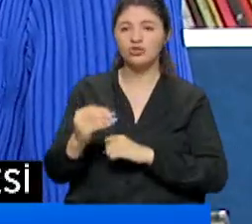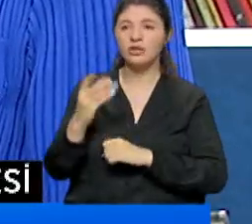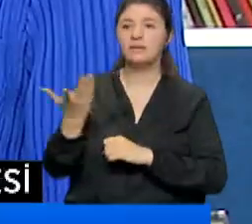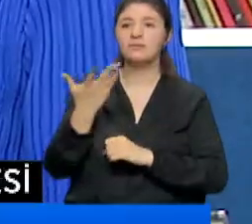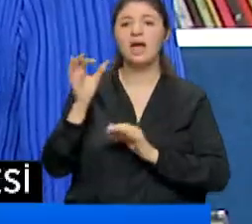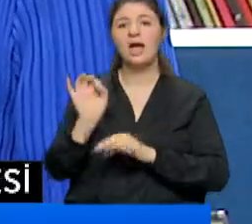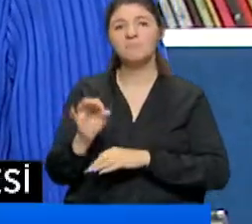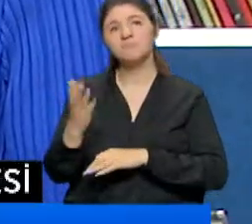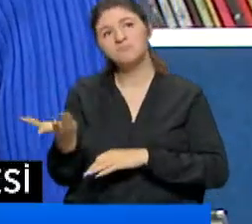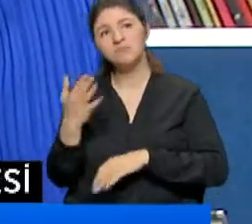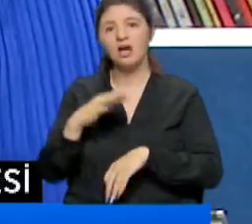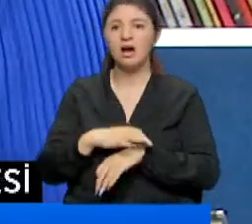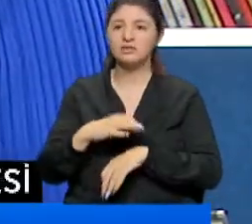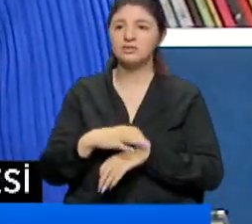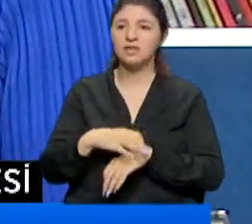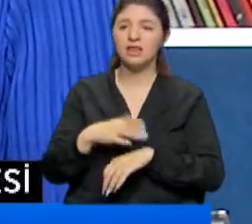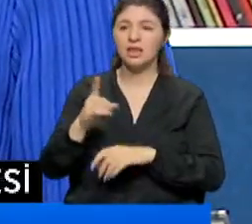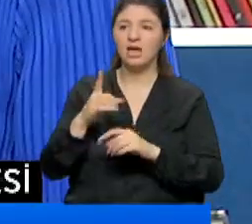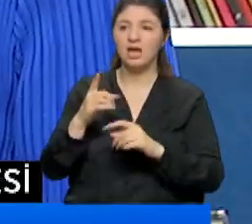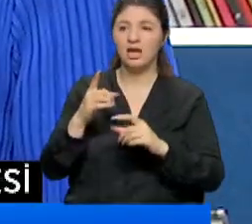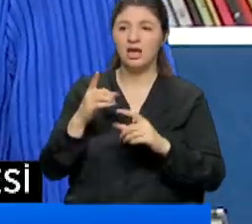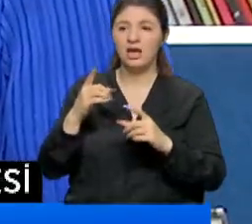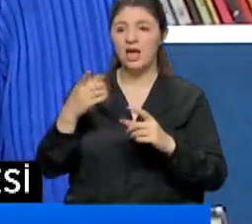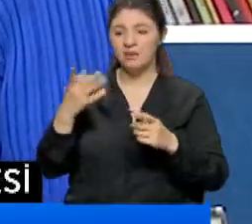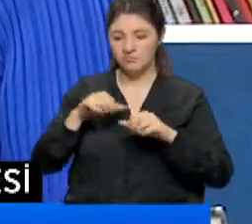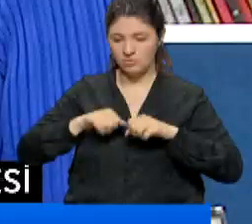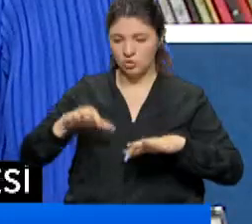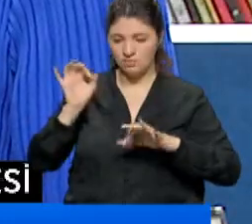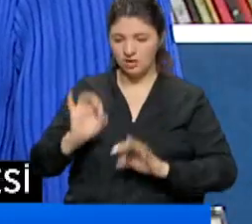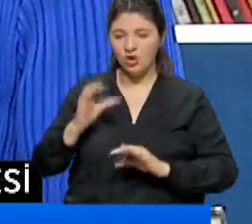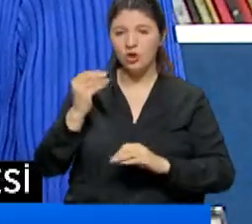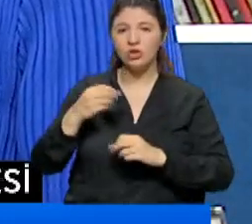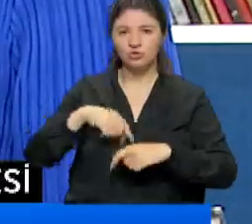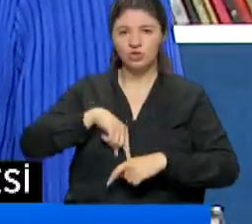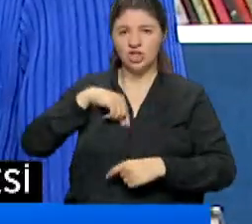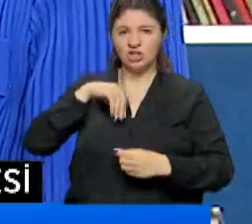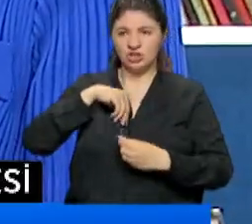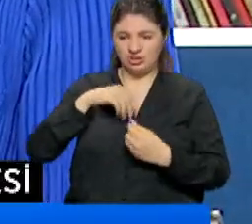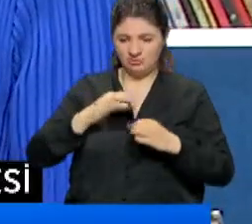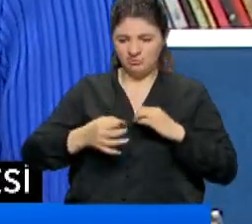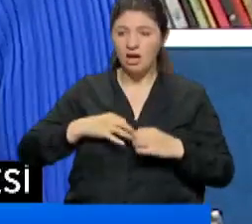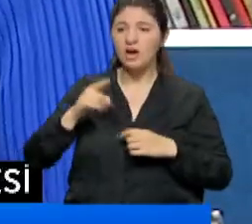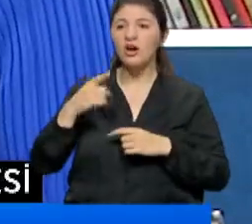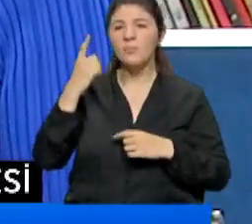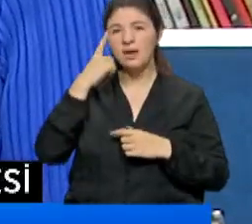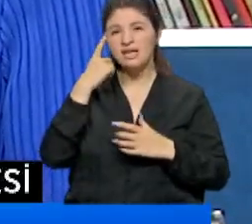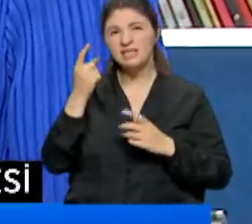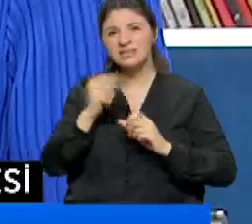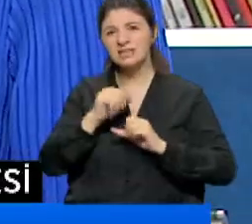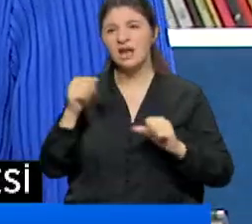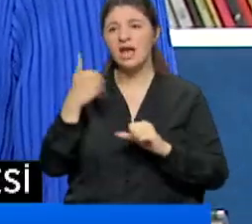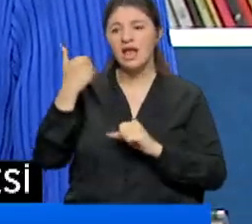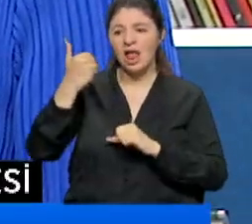olabilecek ve hem hastalığı ileten hücreler hem başlatan hücreler Hem orada nerede en son dediğimiz